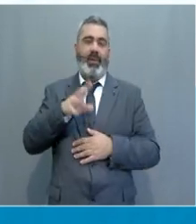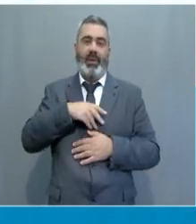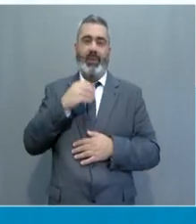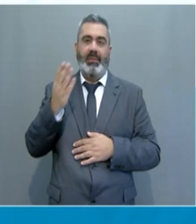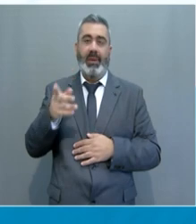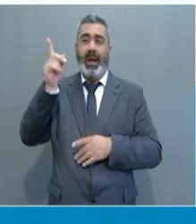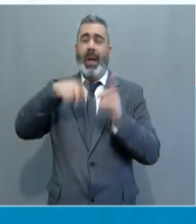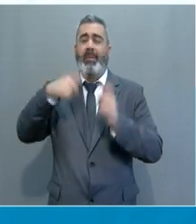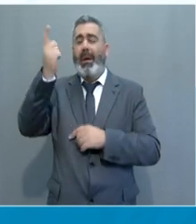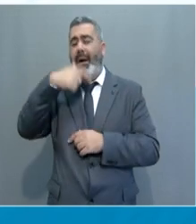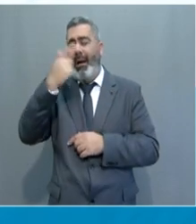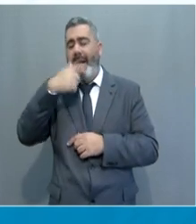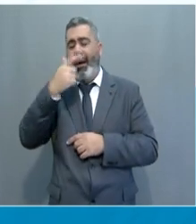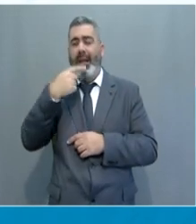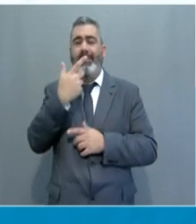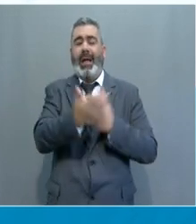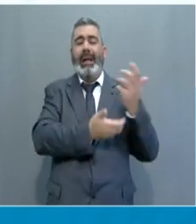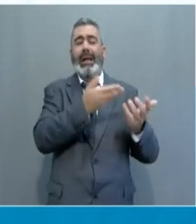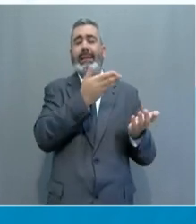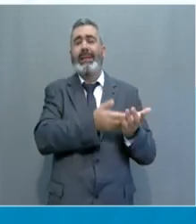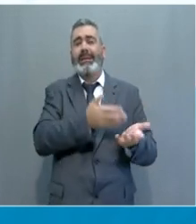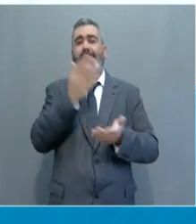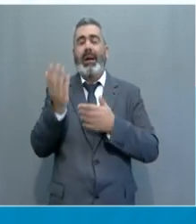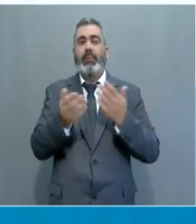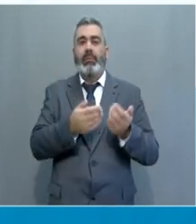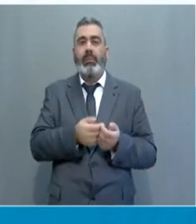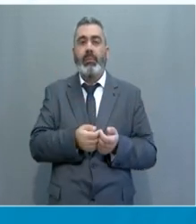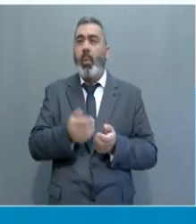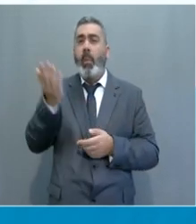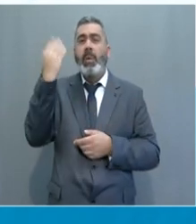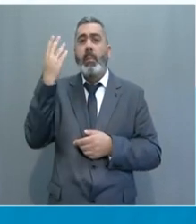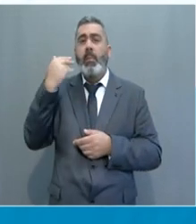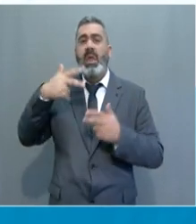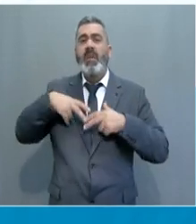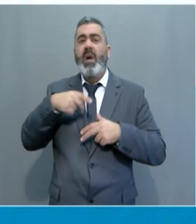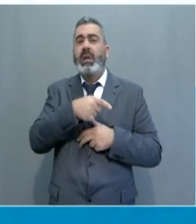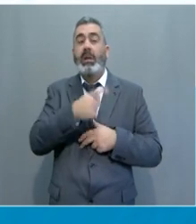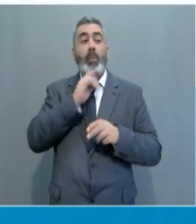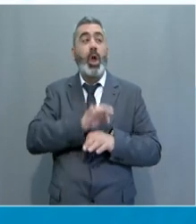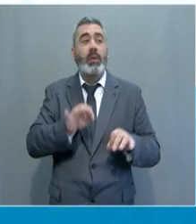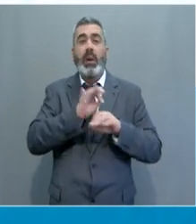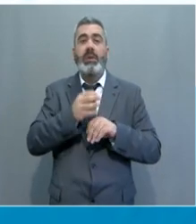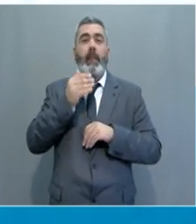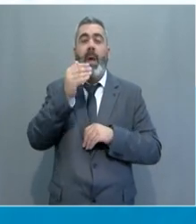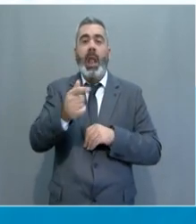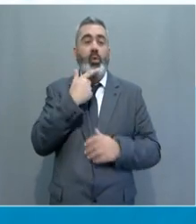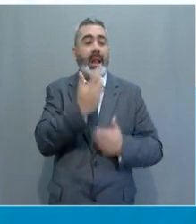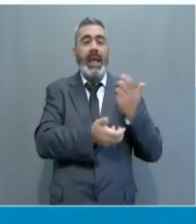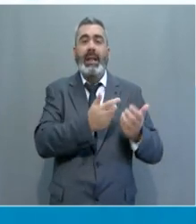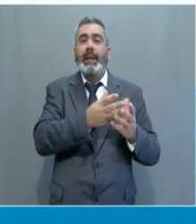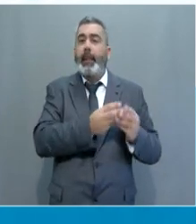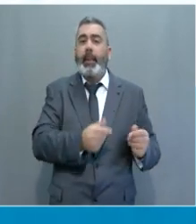Κάποιοι κλαίνε για το λιγνίτη όταν δεν έκαναν ουσιαστικά τίποτα για να προετοιμάσουν την περιοχή για τη μέρα μετά το